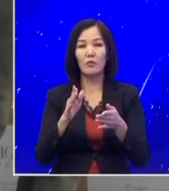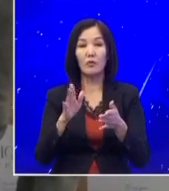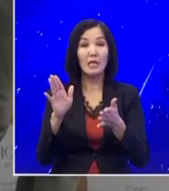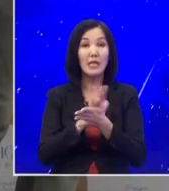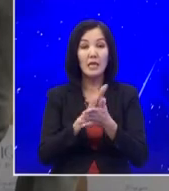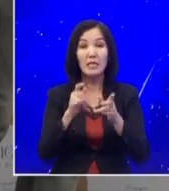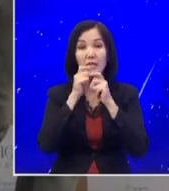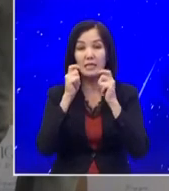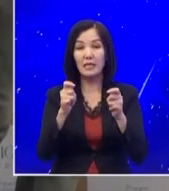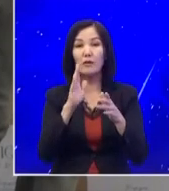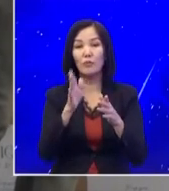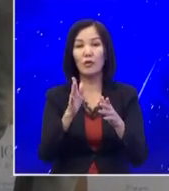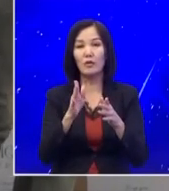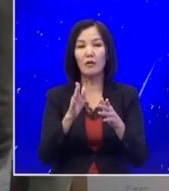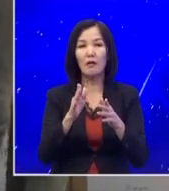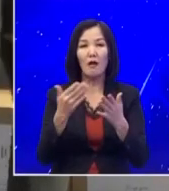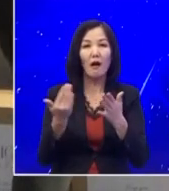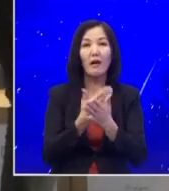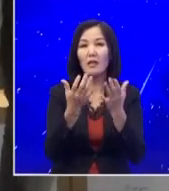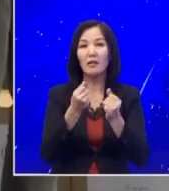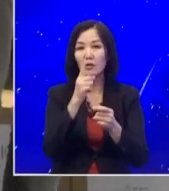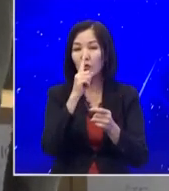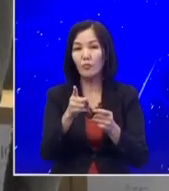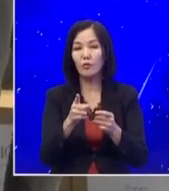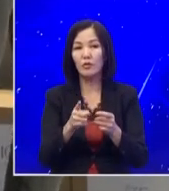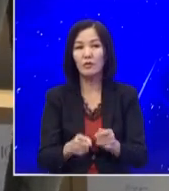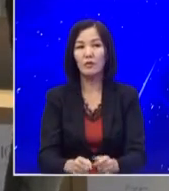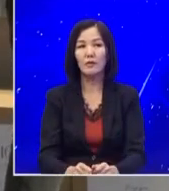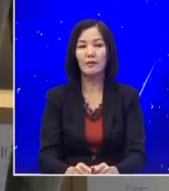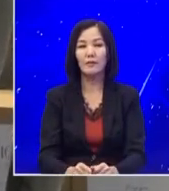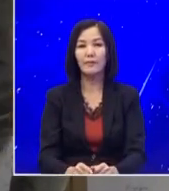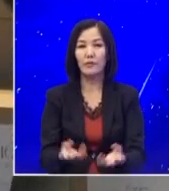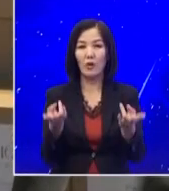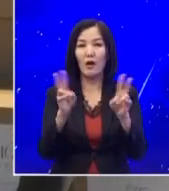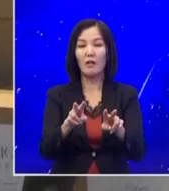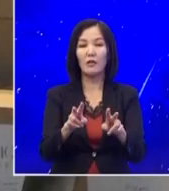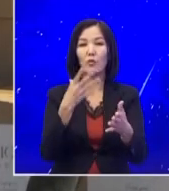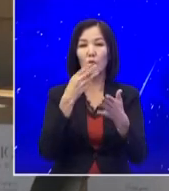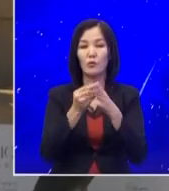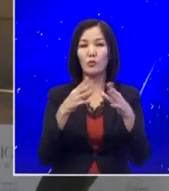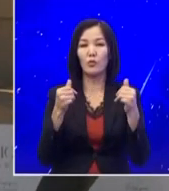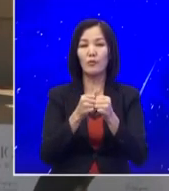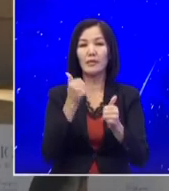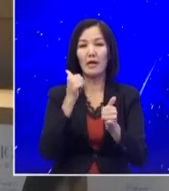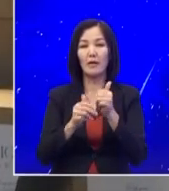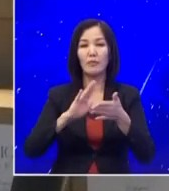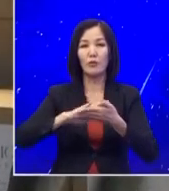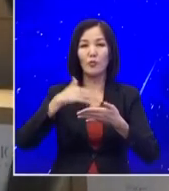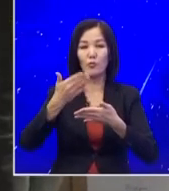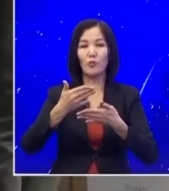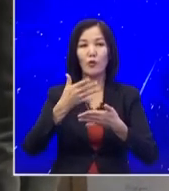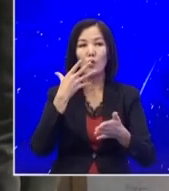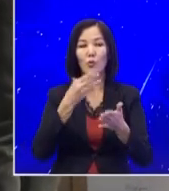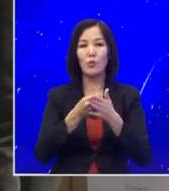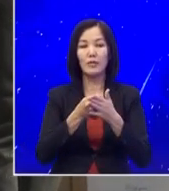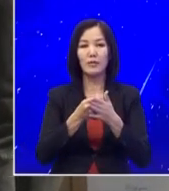яғни біз береміз, сол семьяда, сол отбасыда ол ноутбуктер қалады, қайтып қайтарылмайды. Әрбір ноутбук өзінің